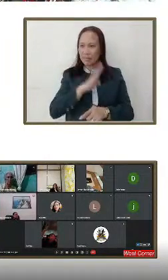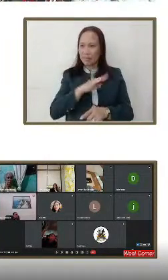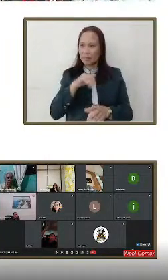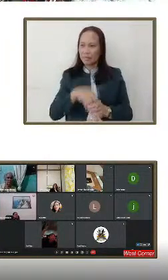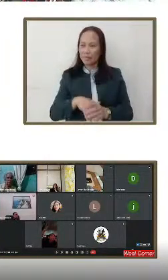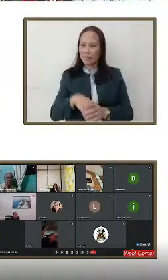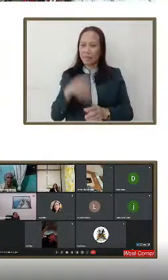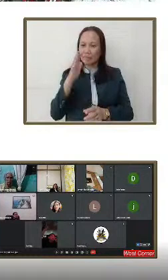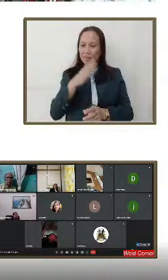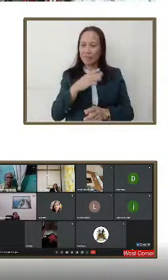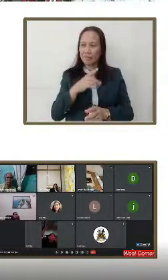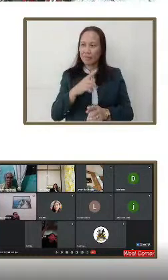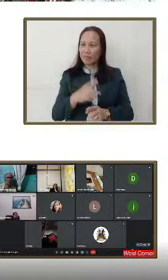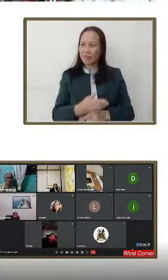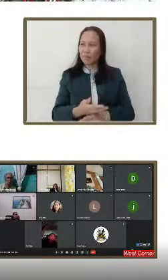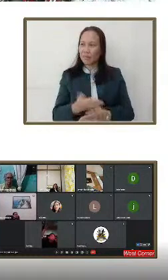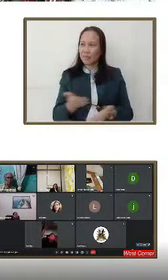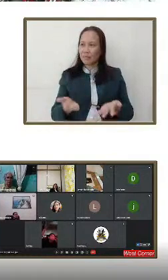the most